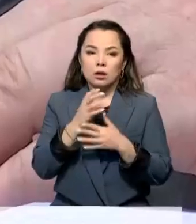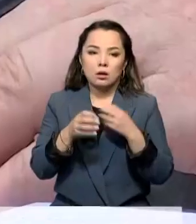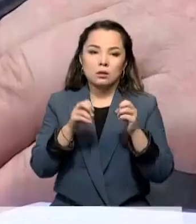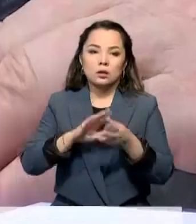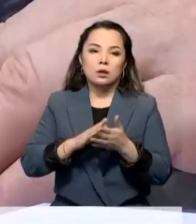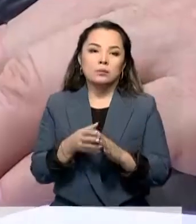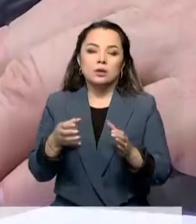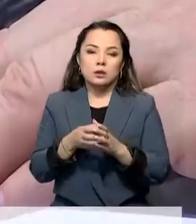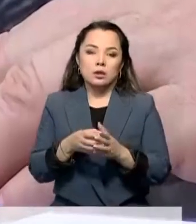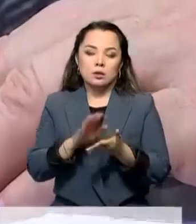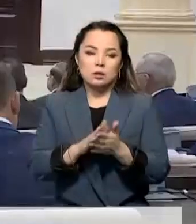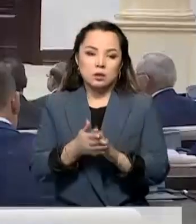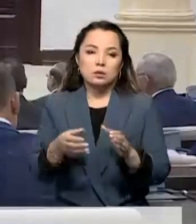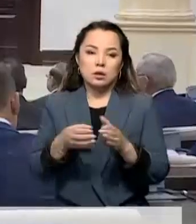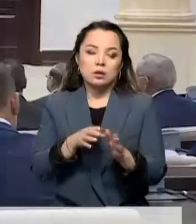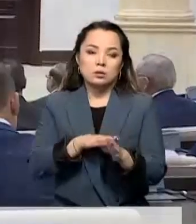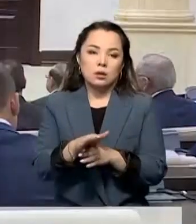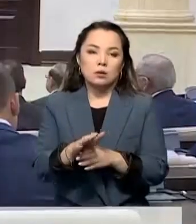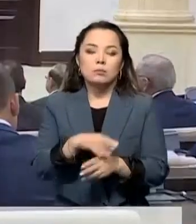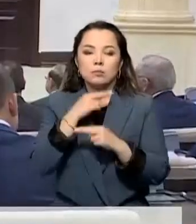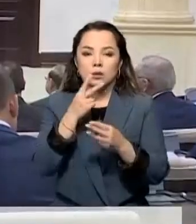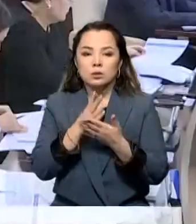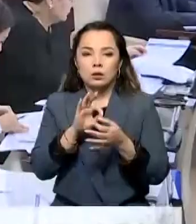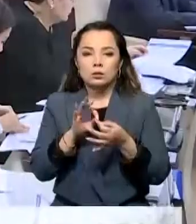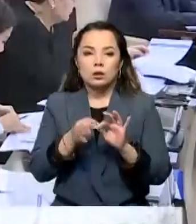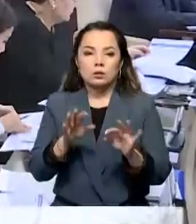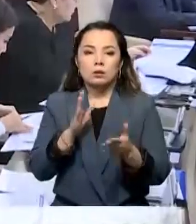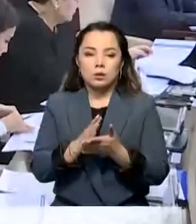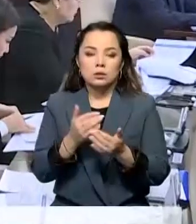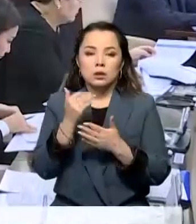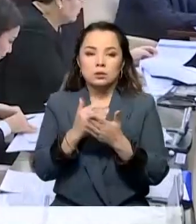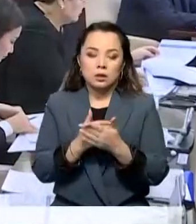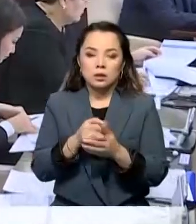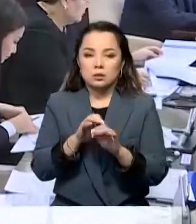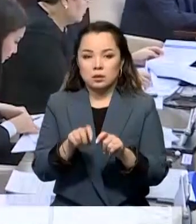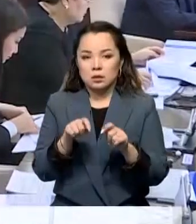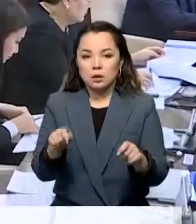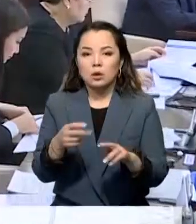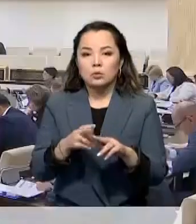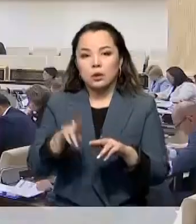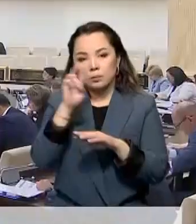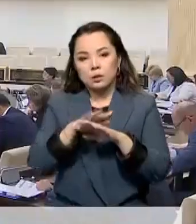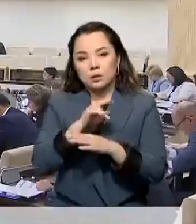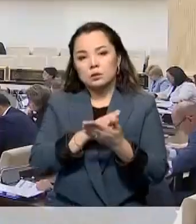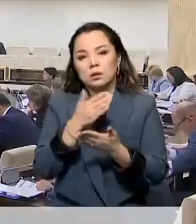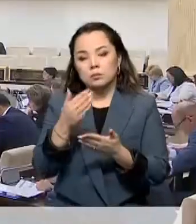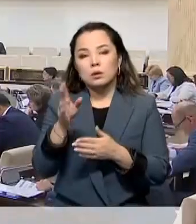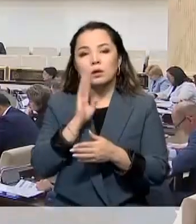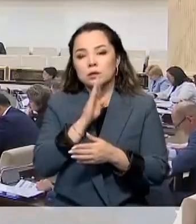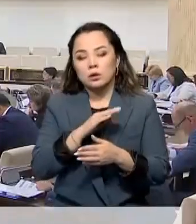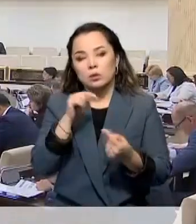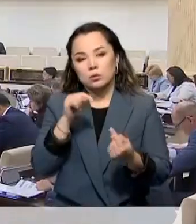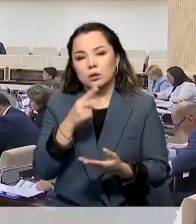халықаралық келісімдер мен шарттардың іске асырылуына баса мән беретінін айтты. Статистикаға сүйенсек, биыл мемлекеттік қызметтегі әйелдердің